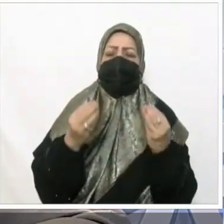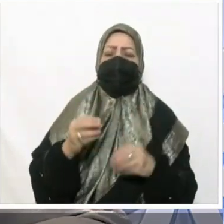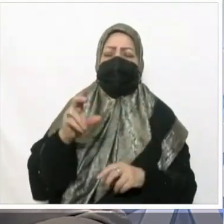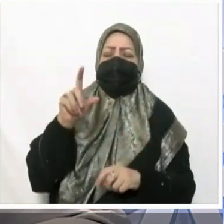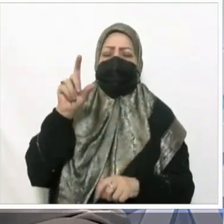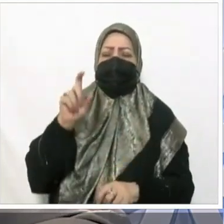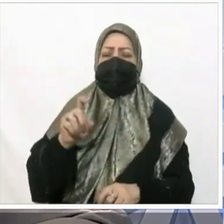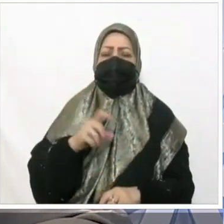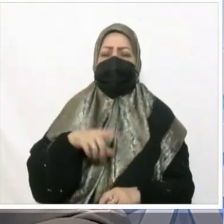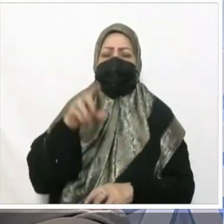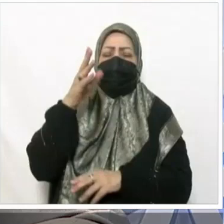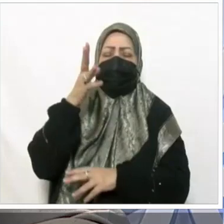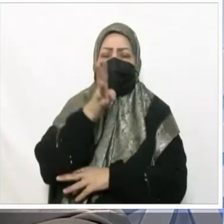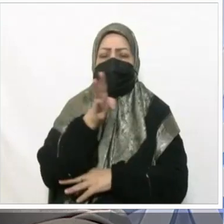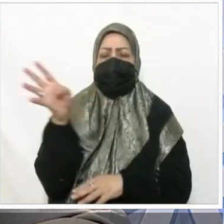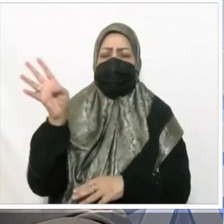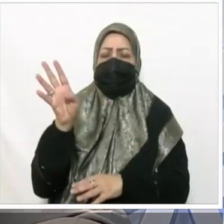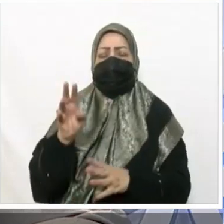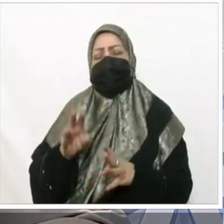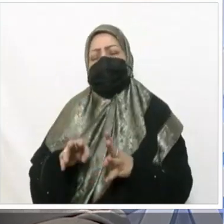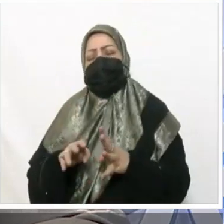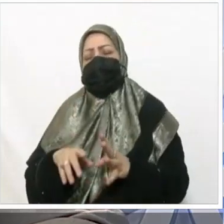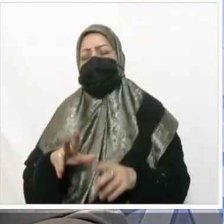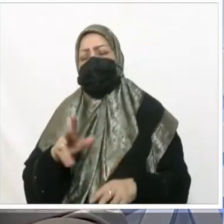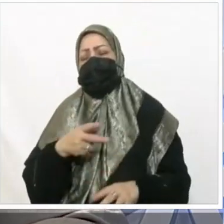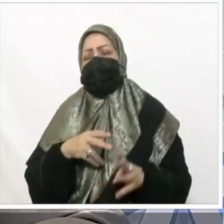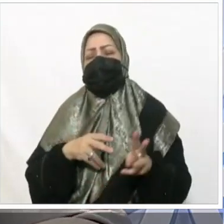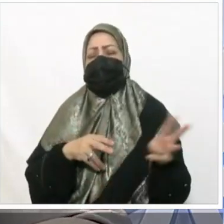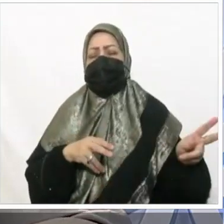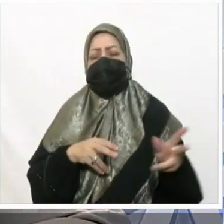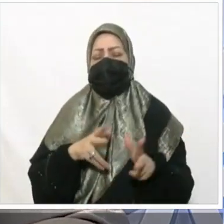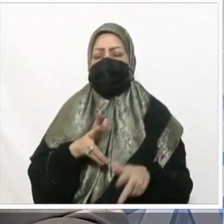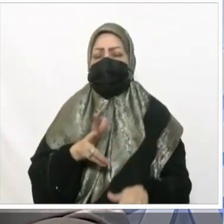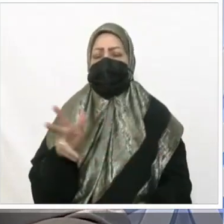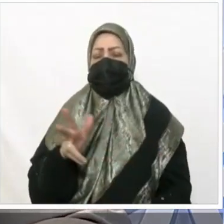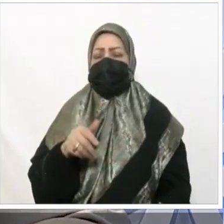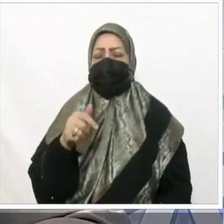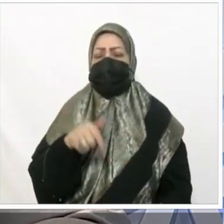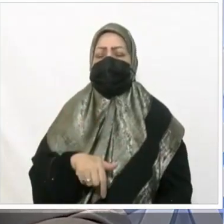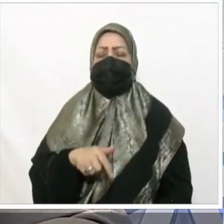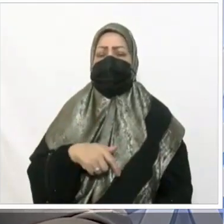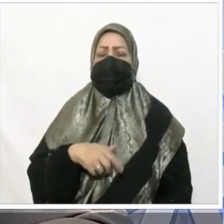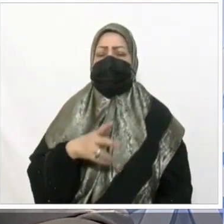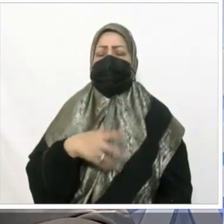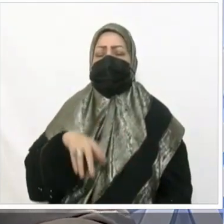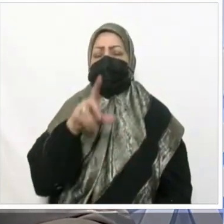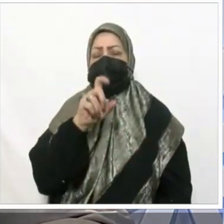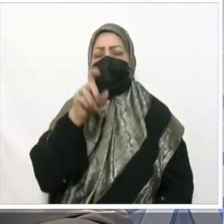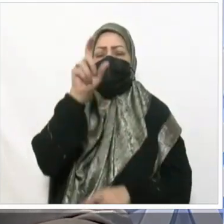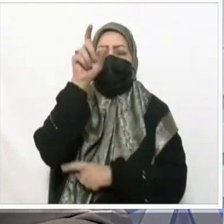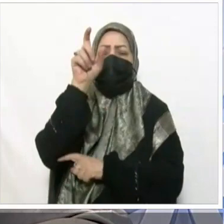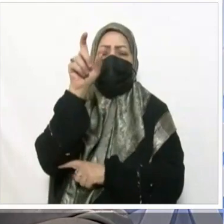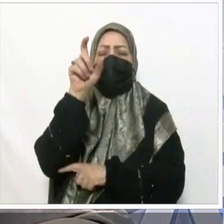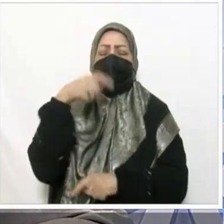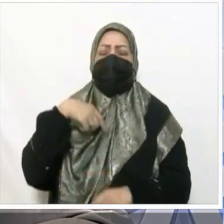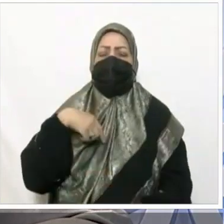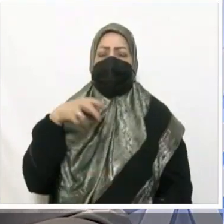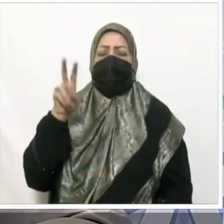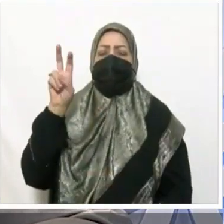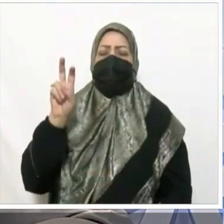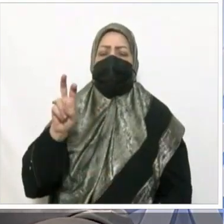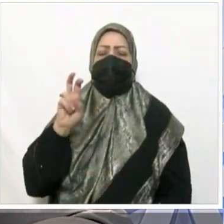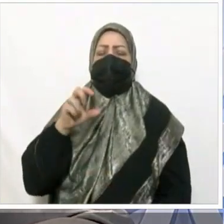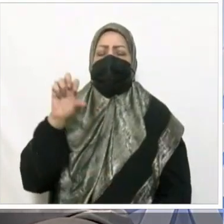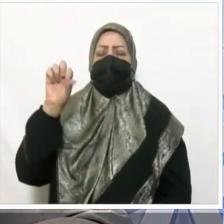المشايخ، وللأسف هذا الحال وصلنا. ولهذا لا تستغرب في سنة من السنوات في مدينة ما أن يصعد خطيب